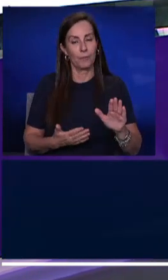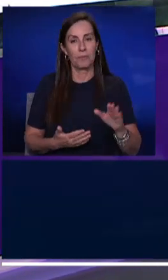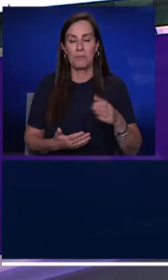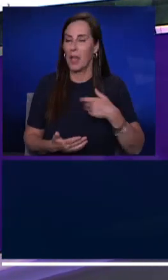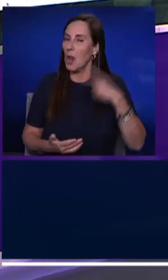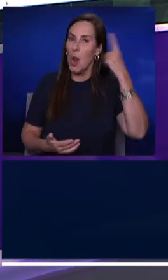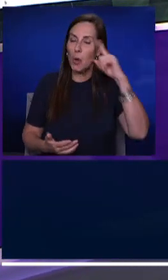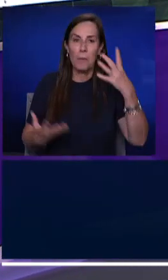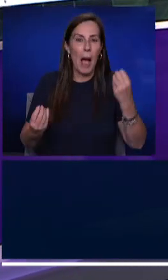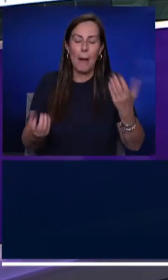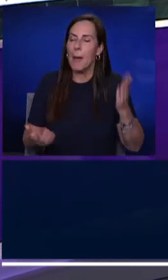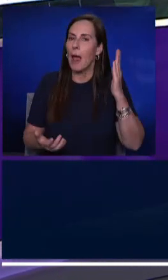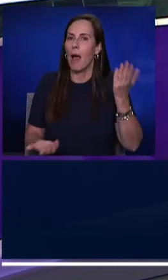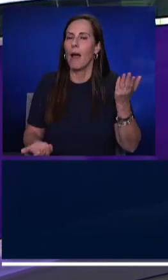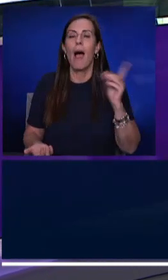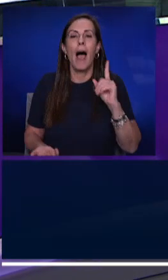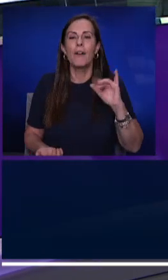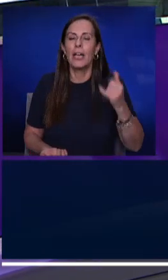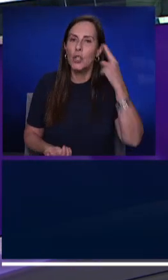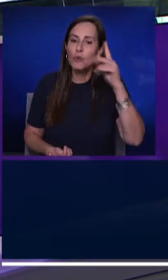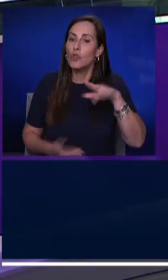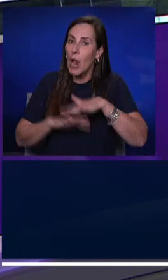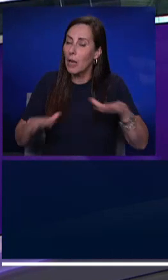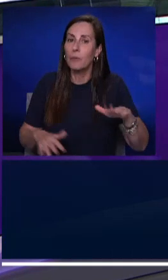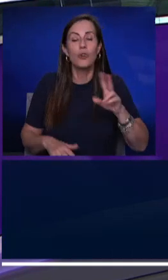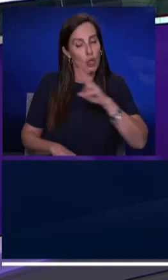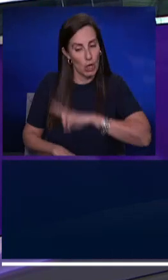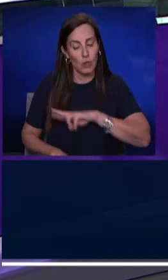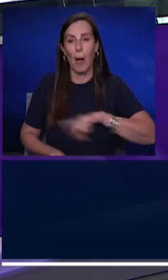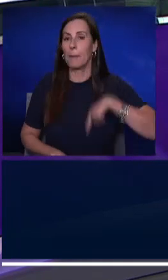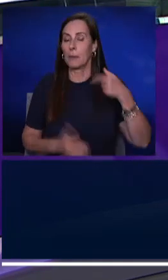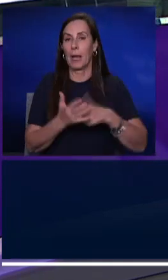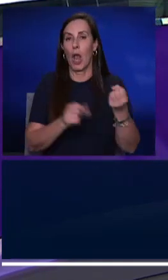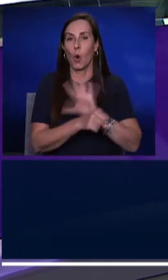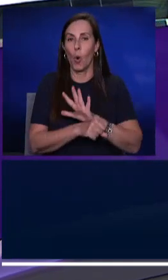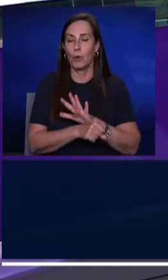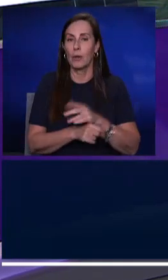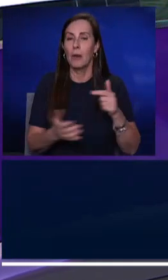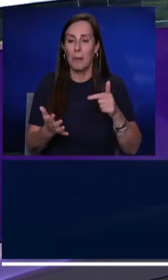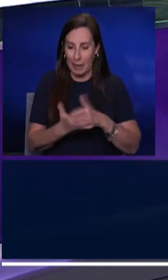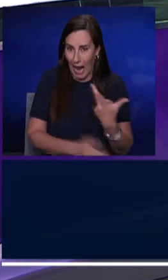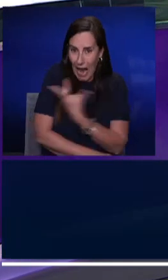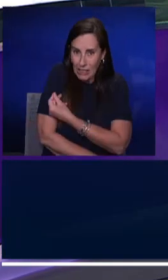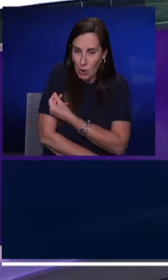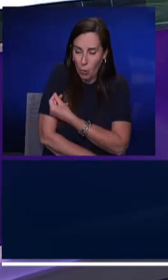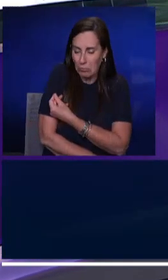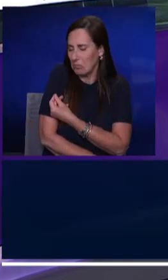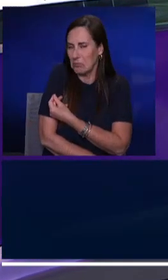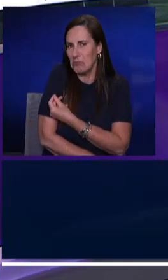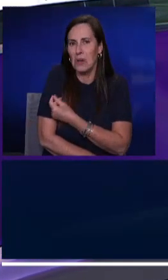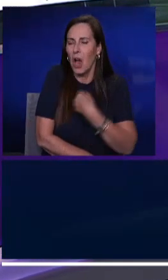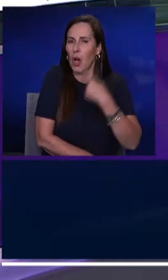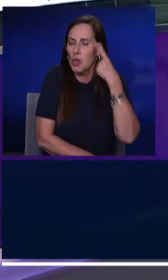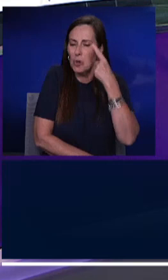זה, אבל כן יודעים שיש ילדים שסובלים לאורך זמן. התופעות של החיסון, אנחנו יודעים בטווח הקצר,